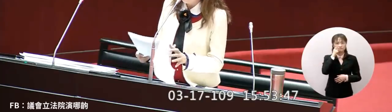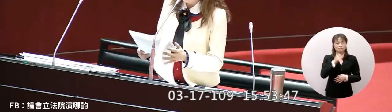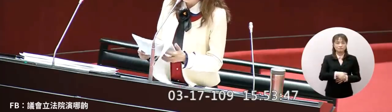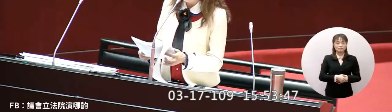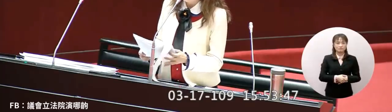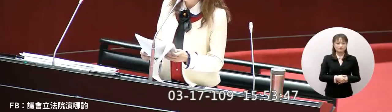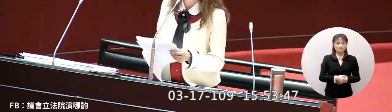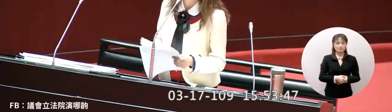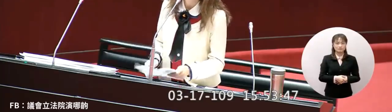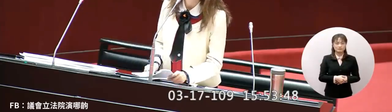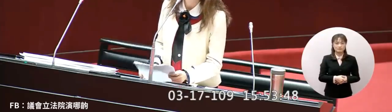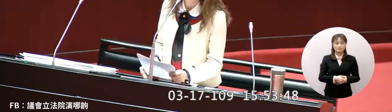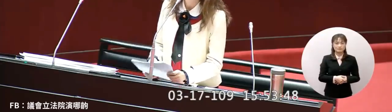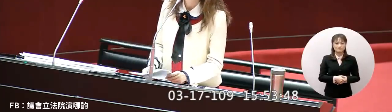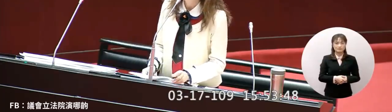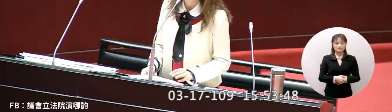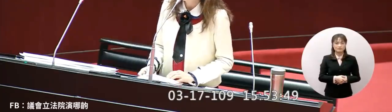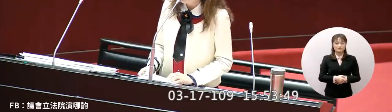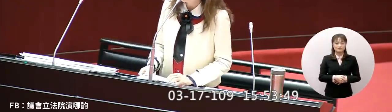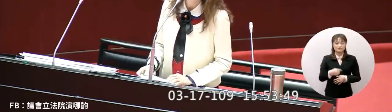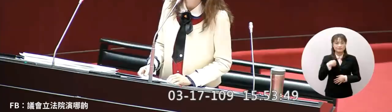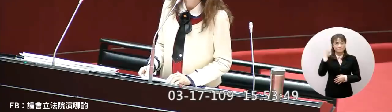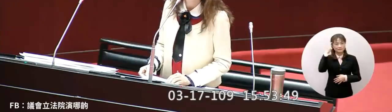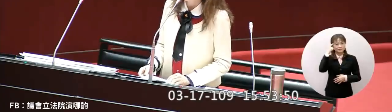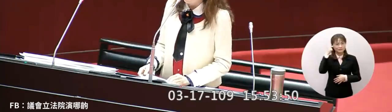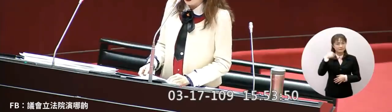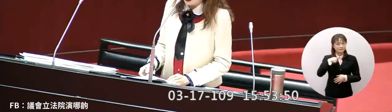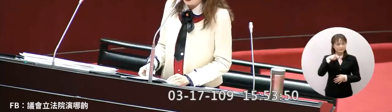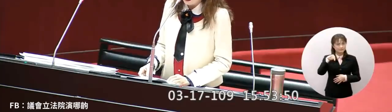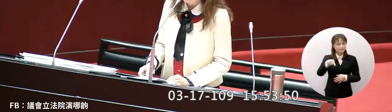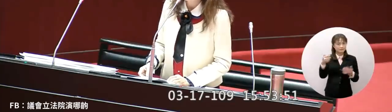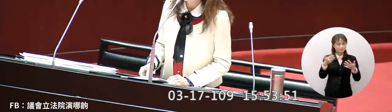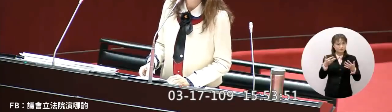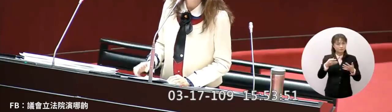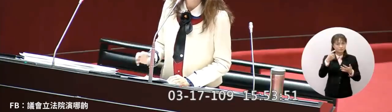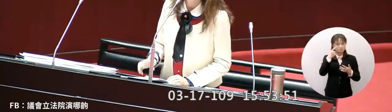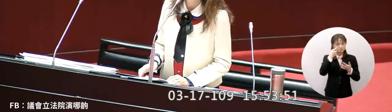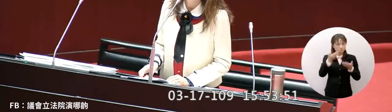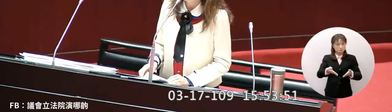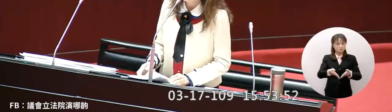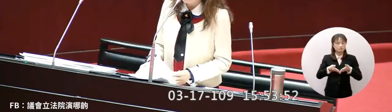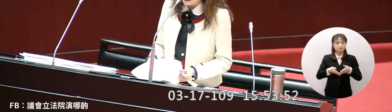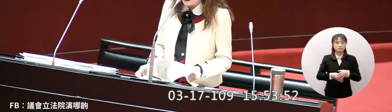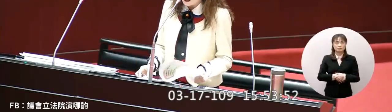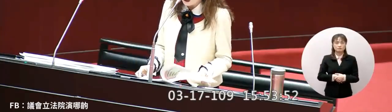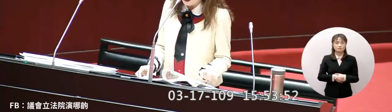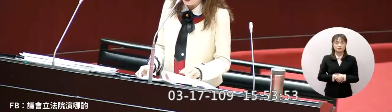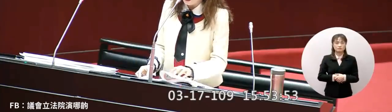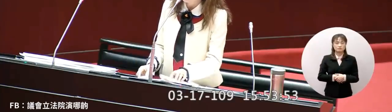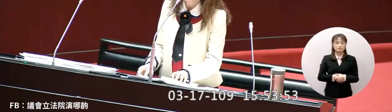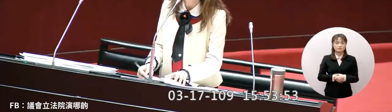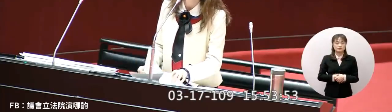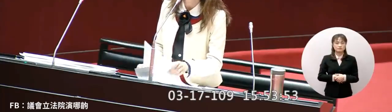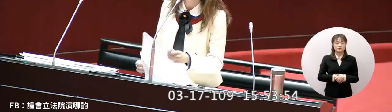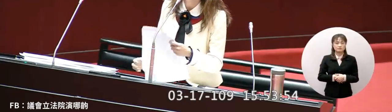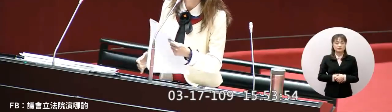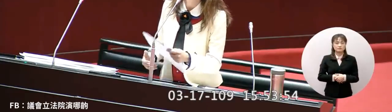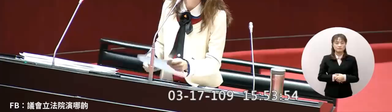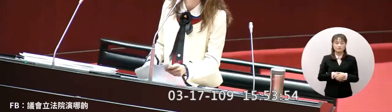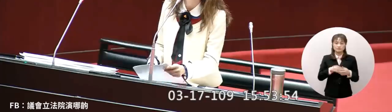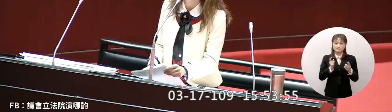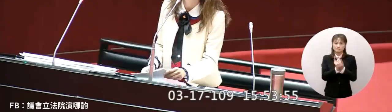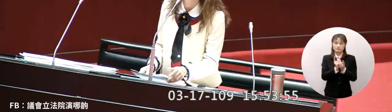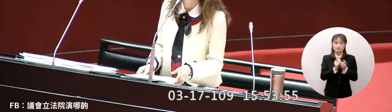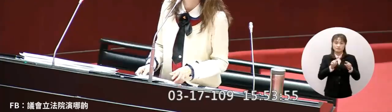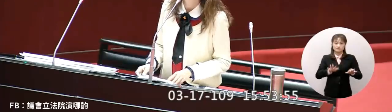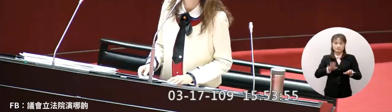哦。所以哈，我想我们要正视这个问题。那其实在这次疫情那